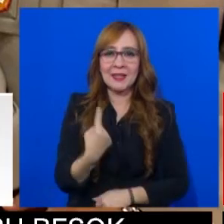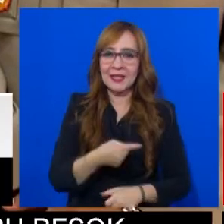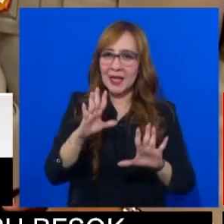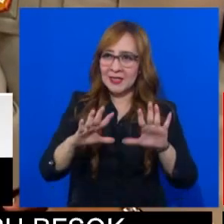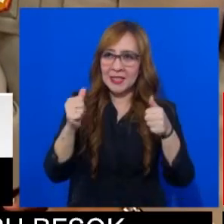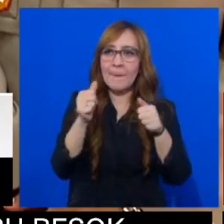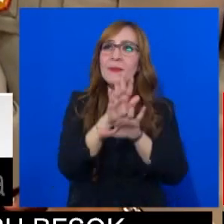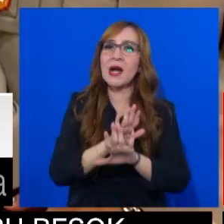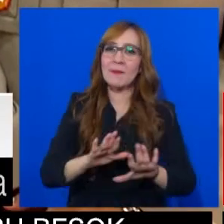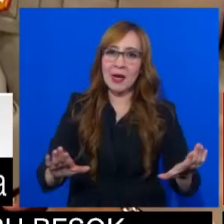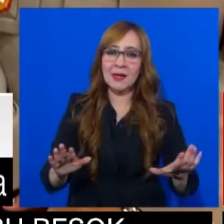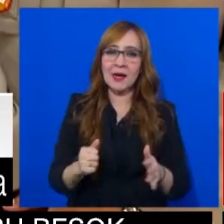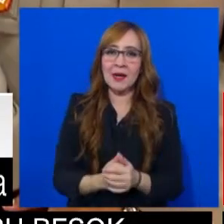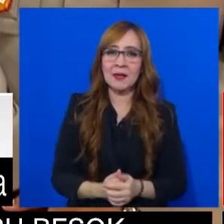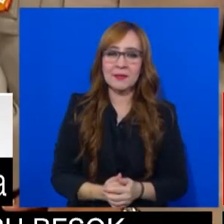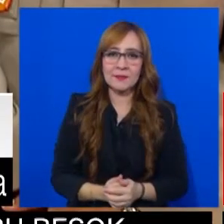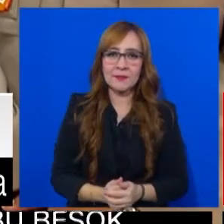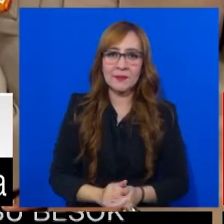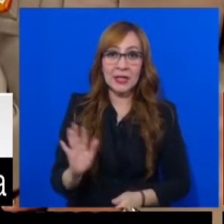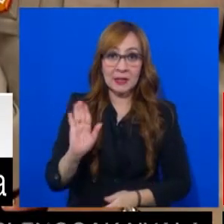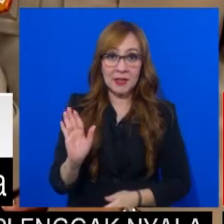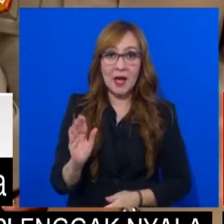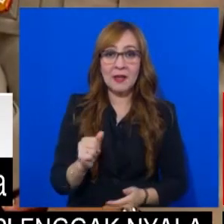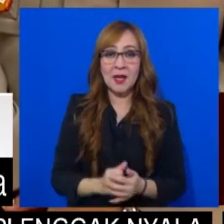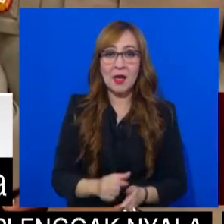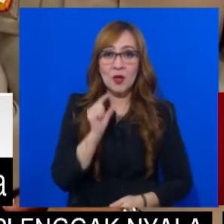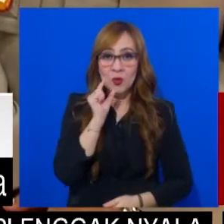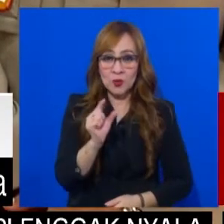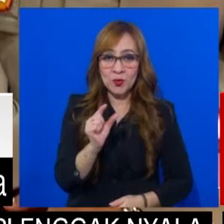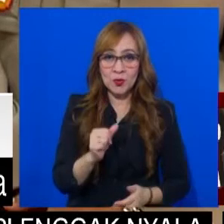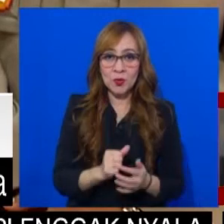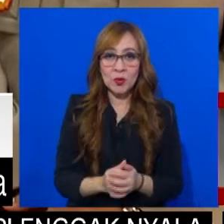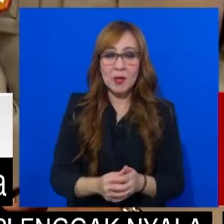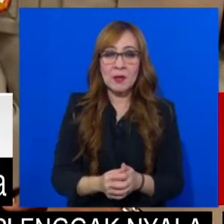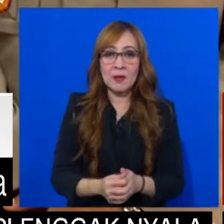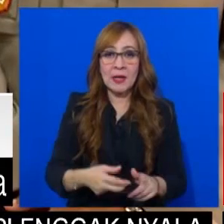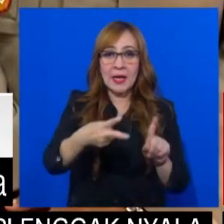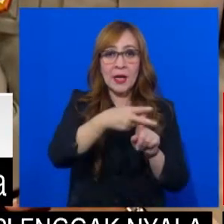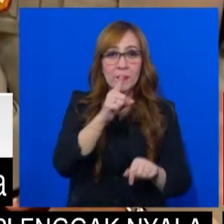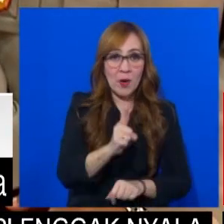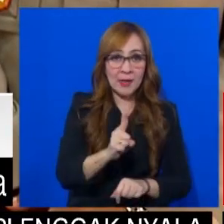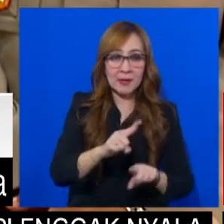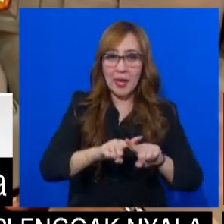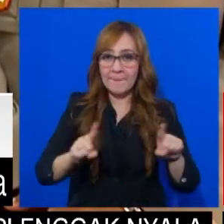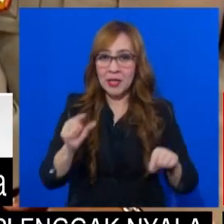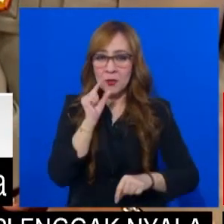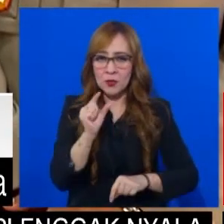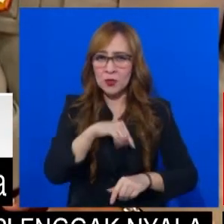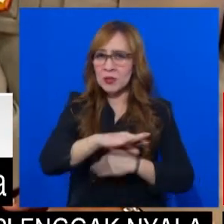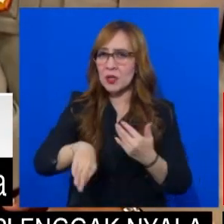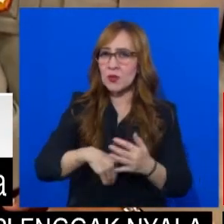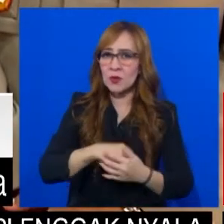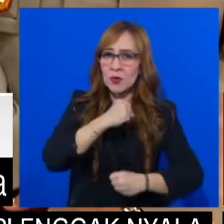pengamanan kepada tidak hanya penyelenggaraan F1 Powerboat, tapi juga semua kegiatan masyarakat